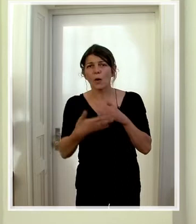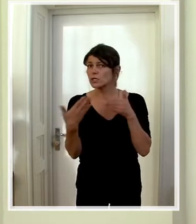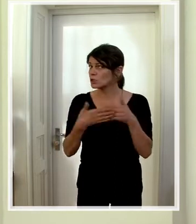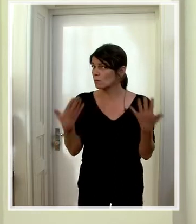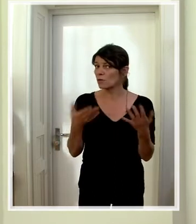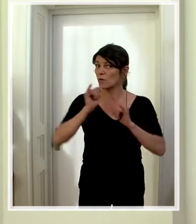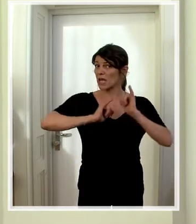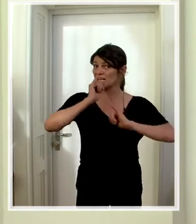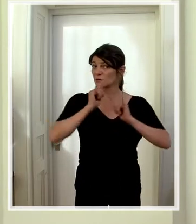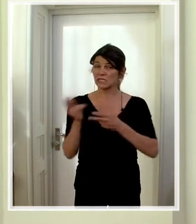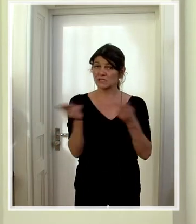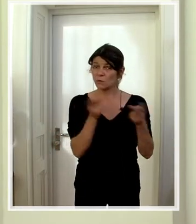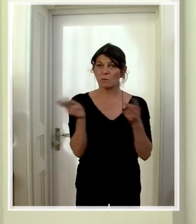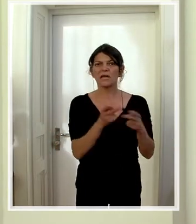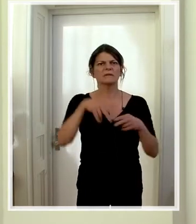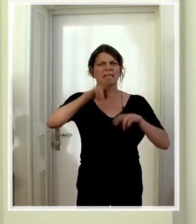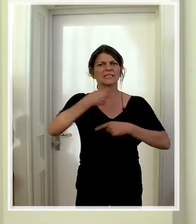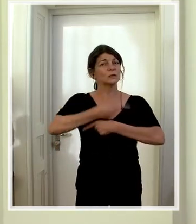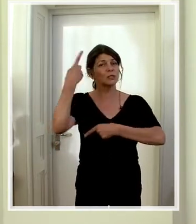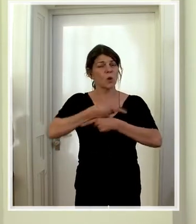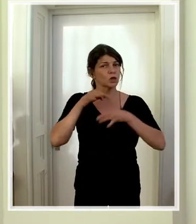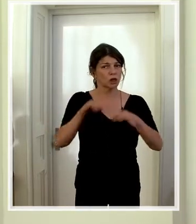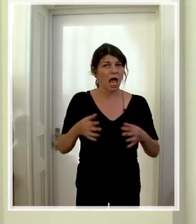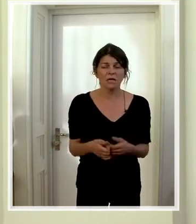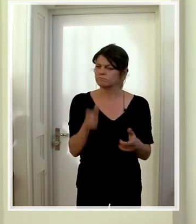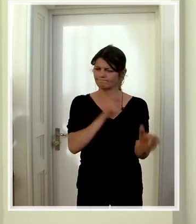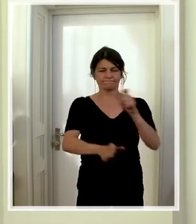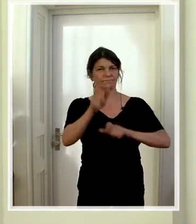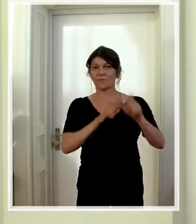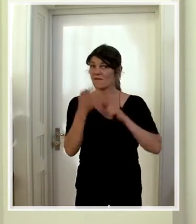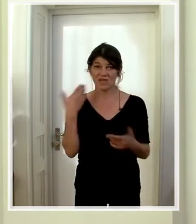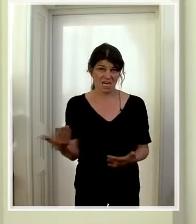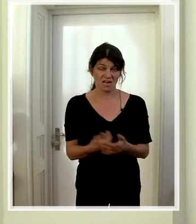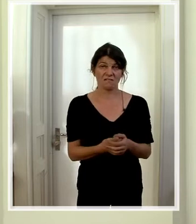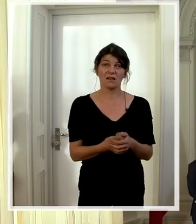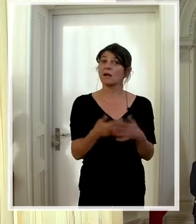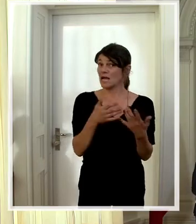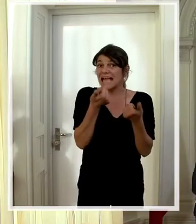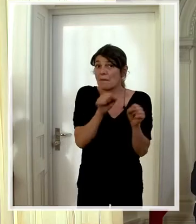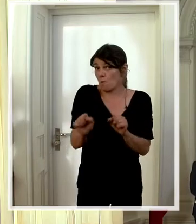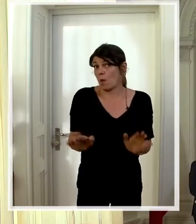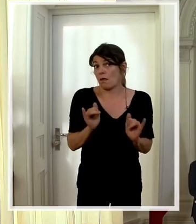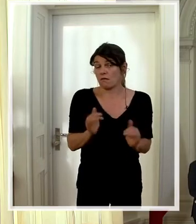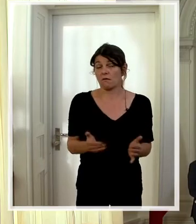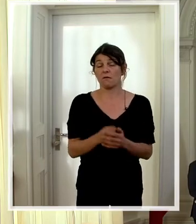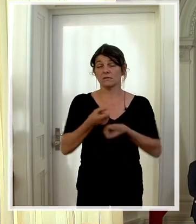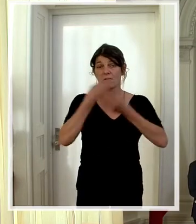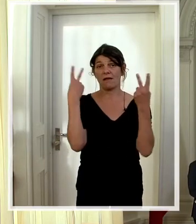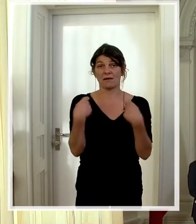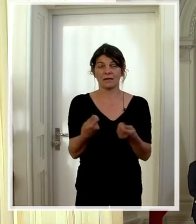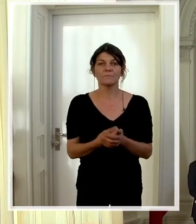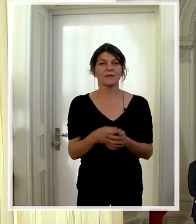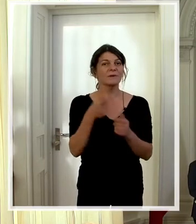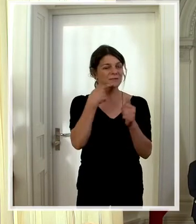dem Industriezubringer in Richtung Zollstrasse mit allen Mitteln zu verhindern versuchen. Das wäre aber eine Variante, die klar auf dem Tisch ist, von den